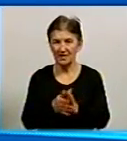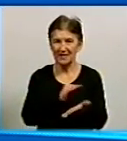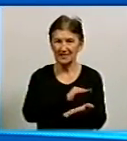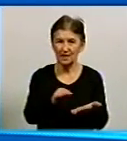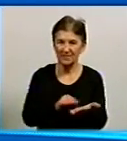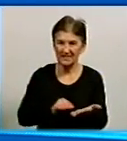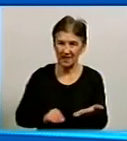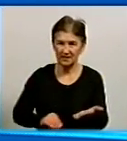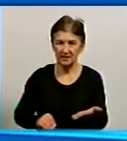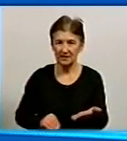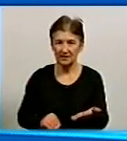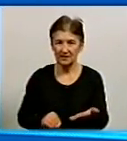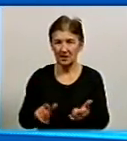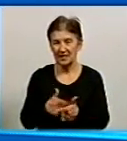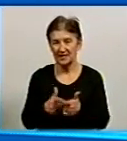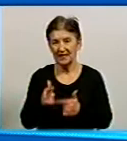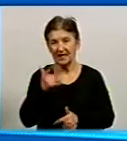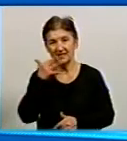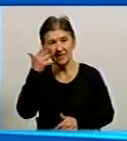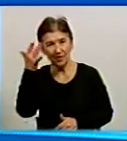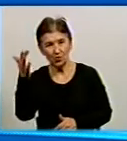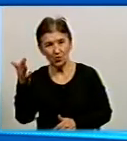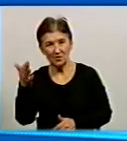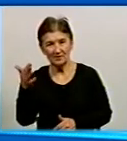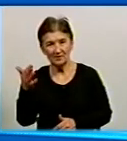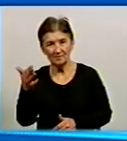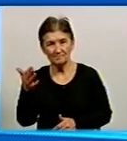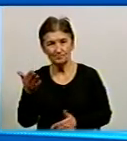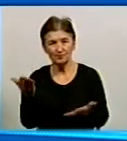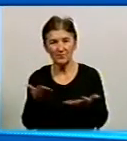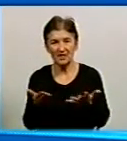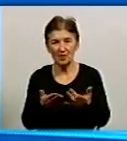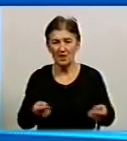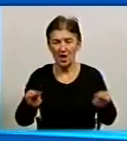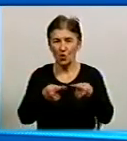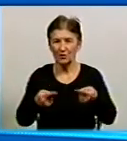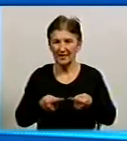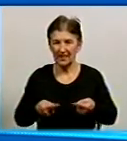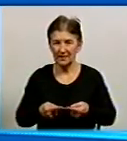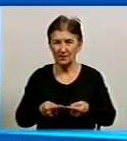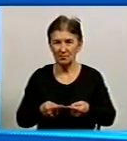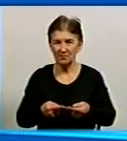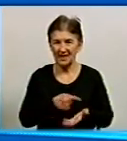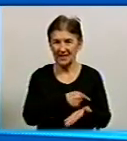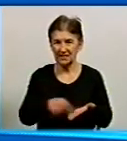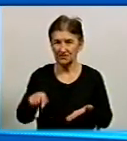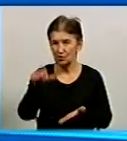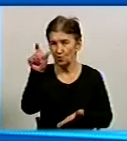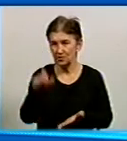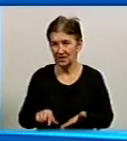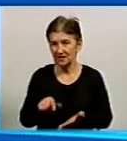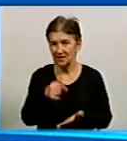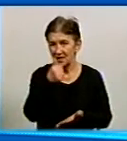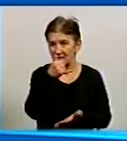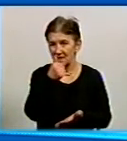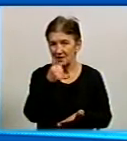варто обмежитись лише ідеєю і якимись, ну, конкретними рисами кількома. Людина справді не зможе, ну, пересічний